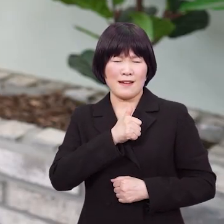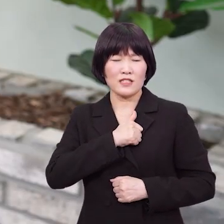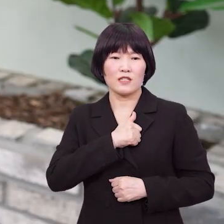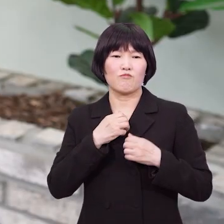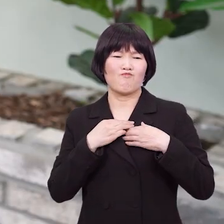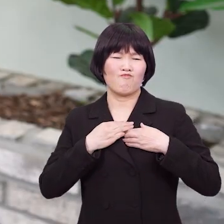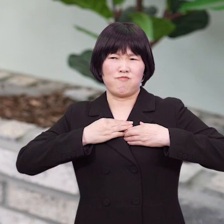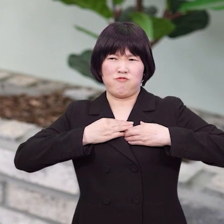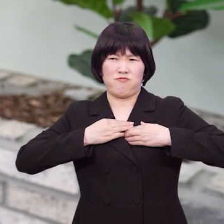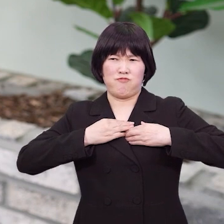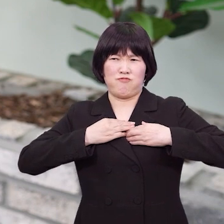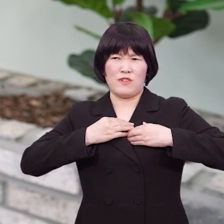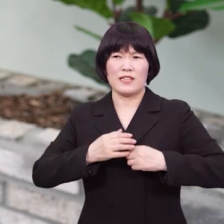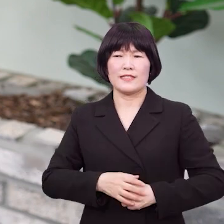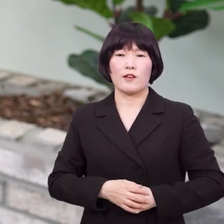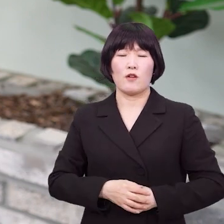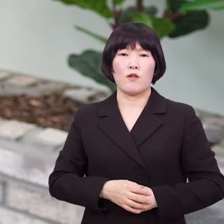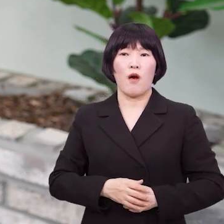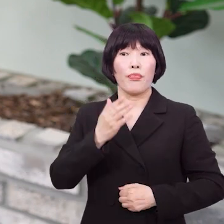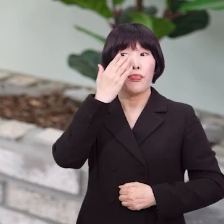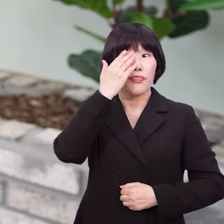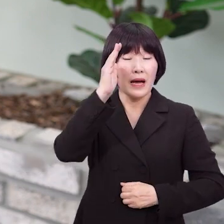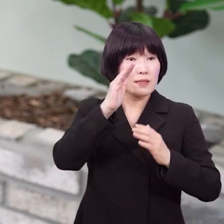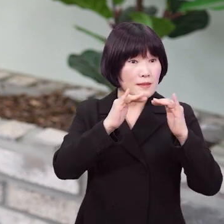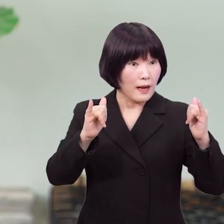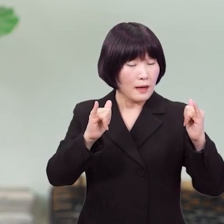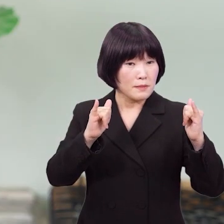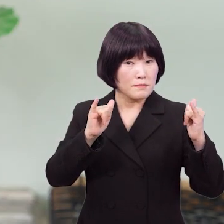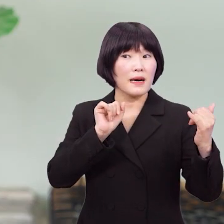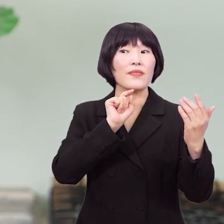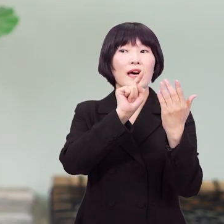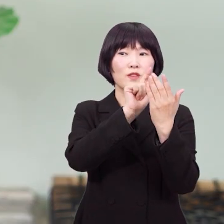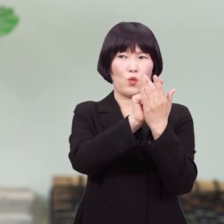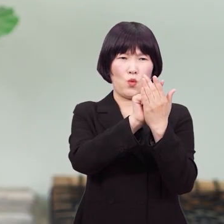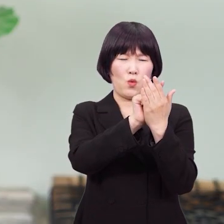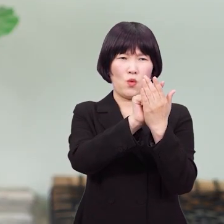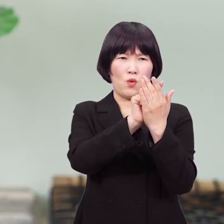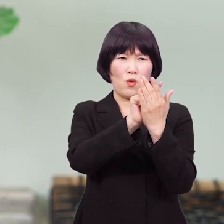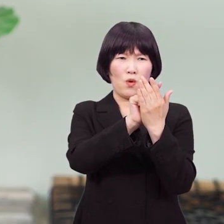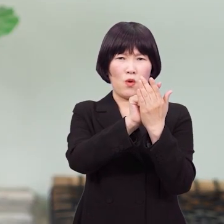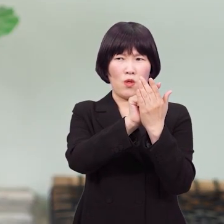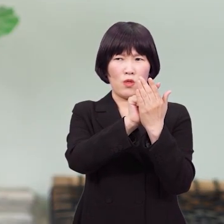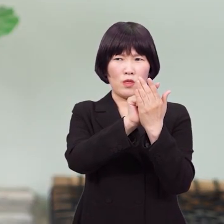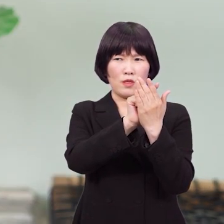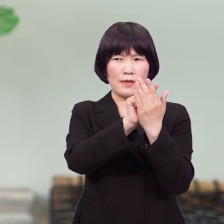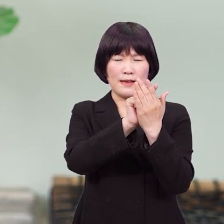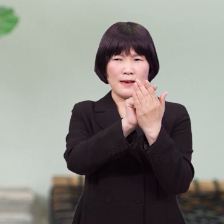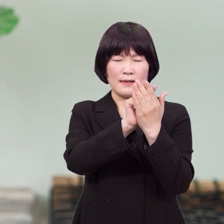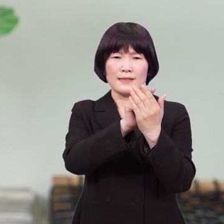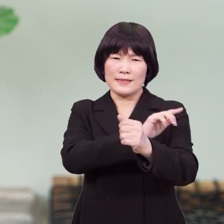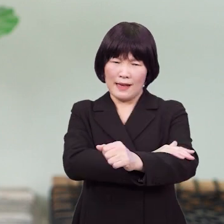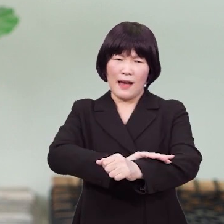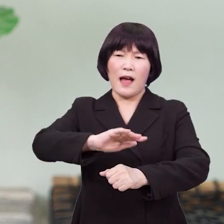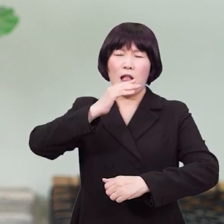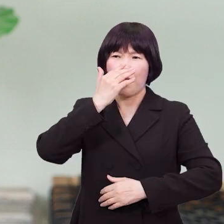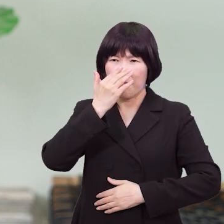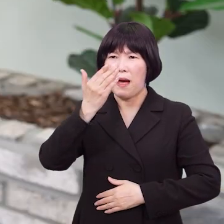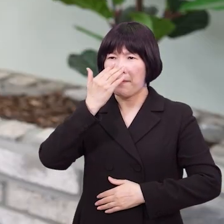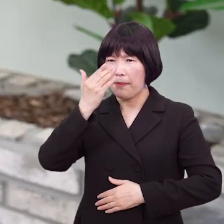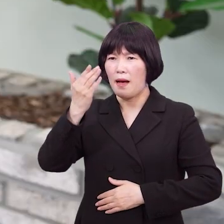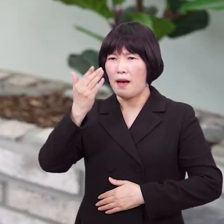생겨서 낯선 사람들이 있어도 어떤 일이라도 잘할 수 있을 것